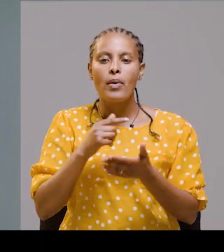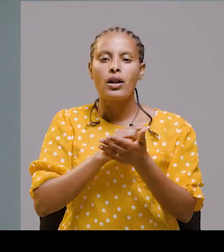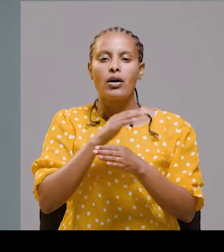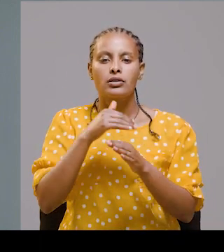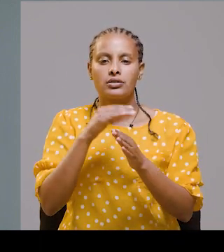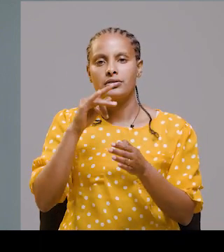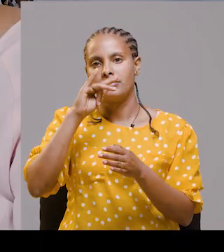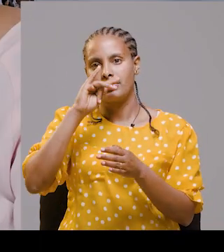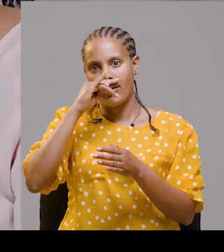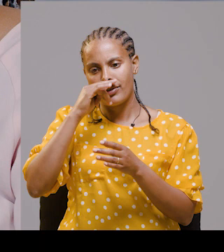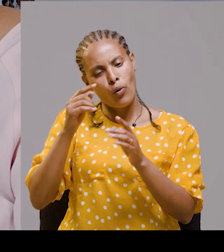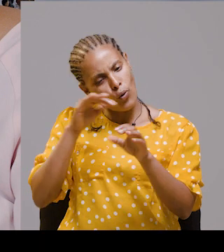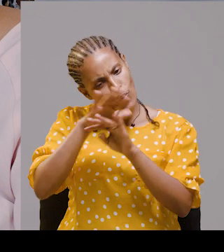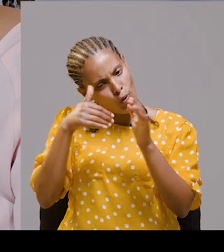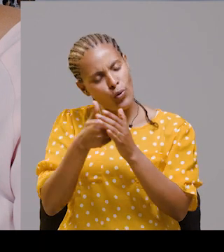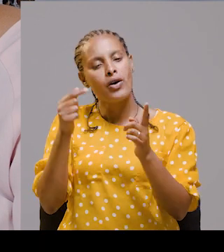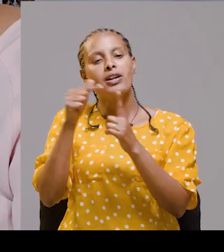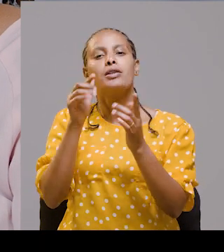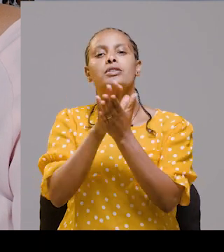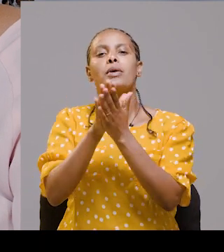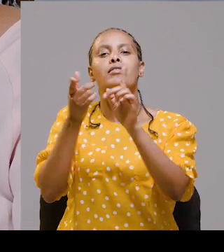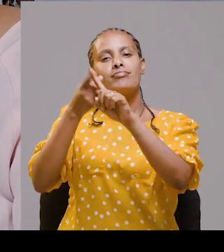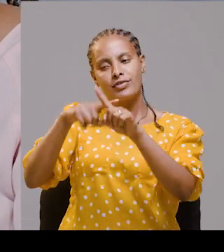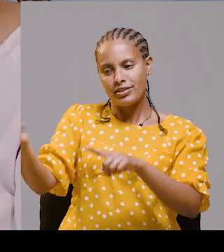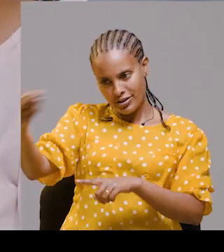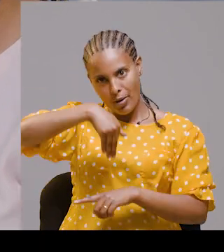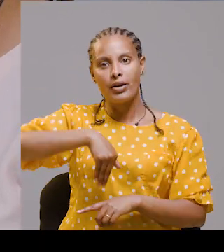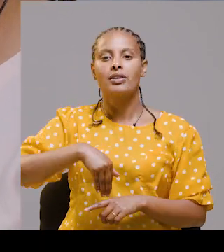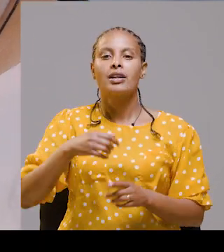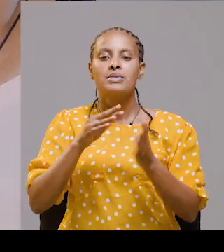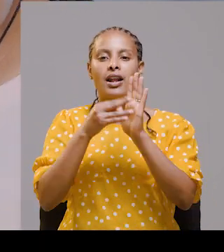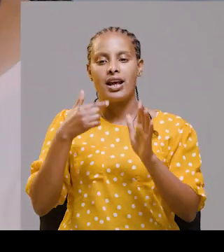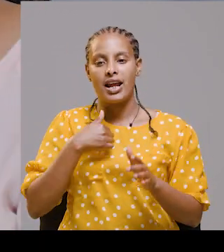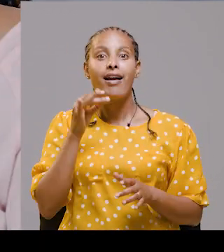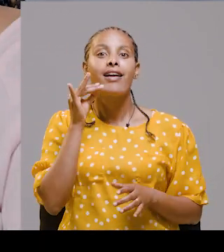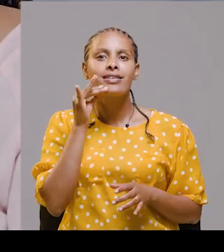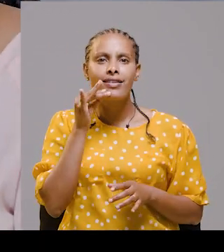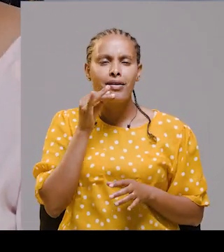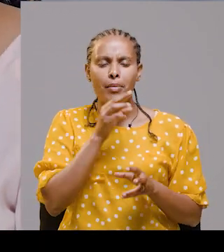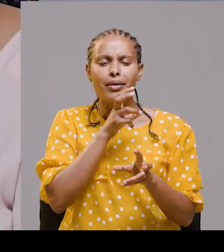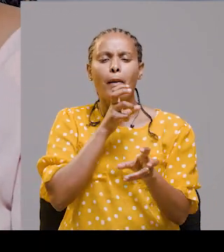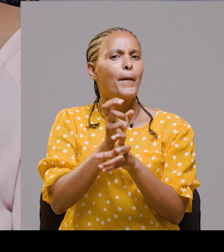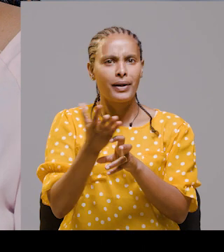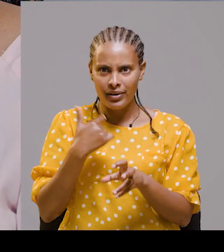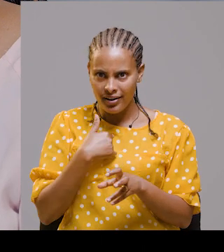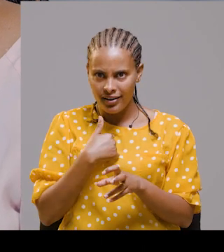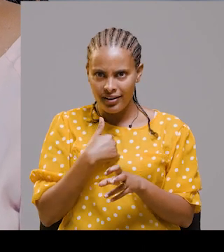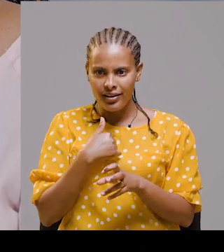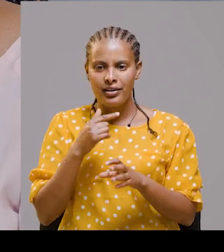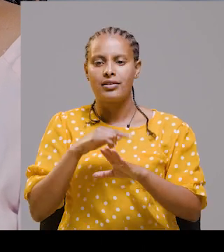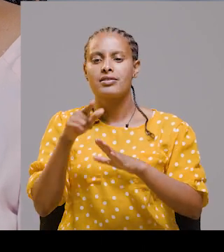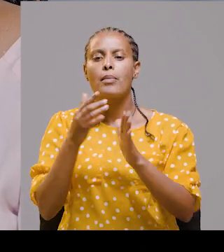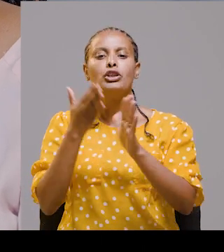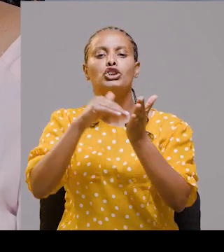ሳምንት ልጆቹ ወደ ትምህርት ቤት ተመለሱ። አሁን ይሄንን ኢንተርቬንሽን እኔና ሌንሴ ይሄን ነገር ቢያጋጥመን በጣም ይከብደን ነበረ። እነዛም በሺ